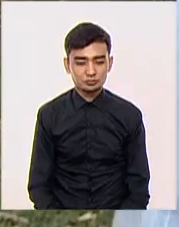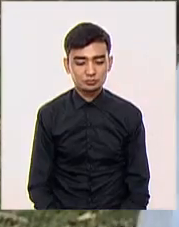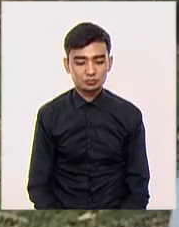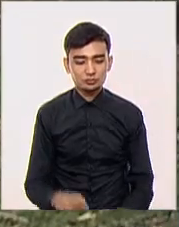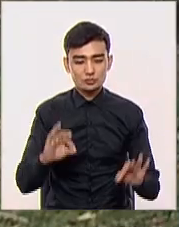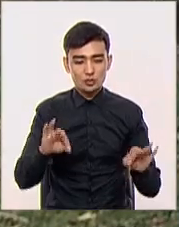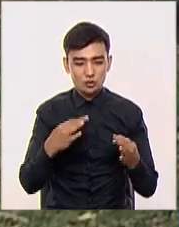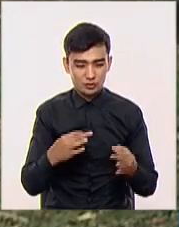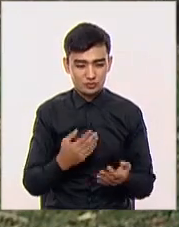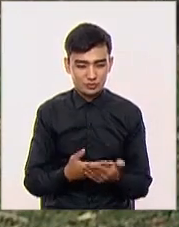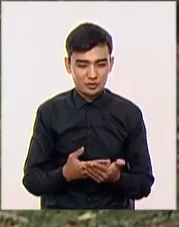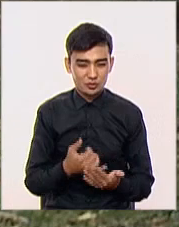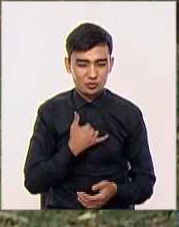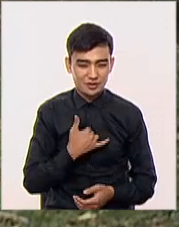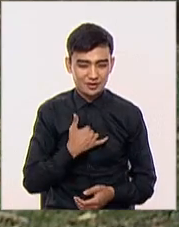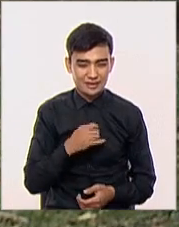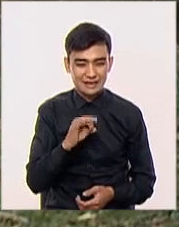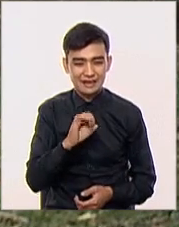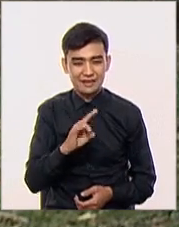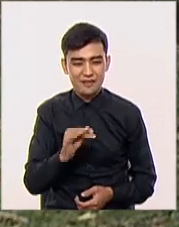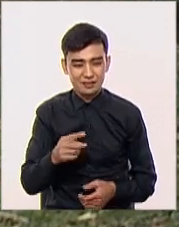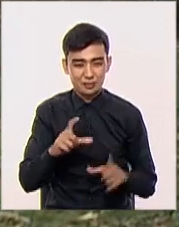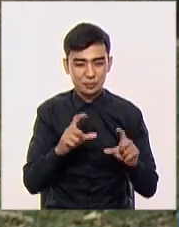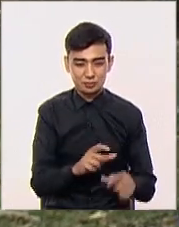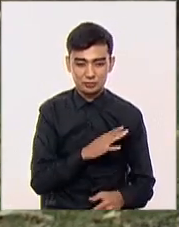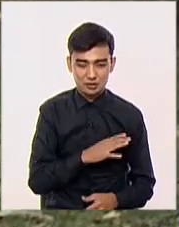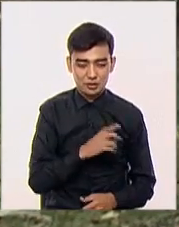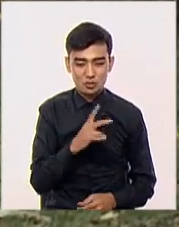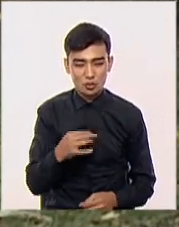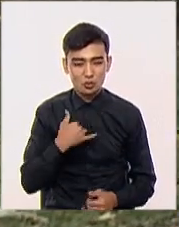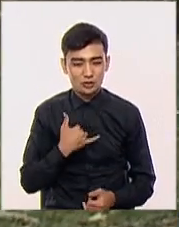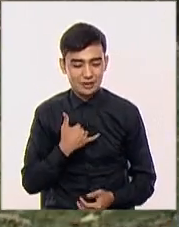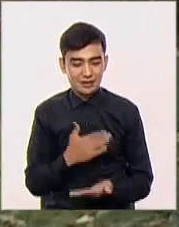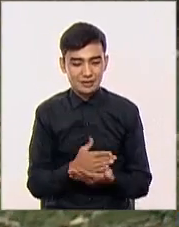Осенью обычно у нас исторически инфляция снижается, потому что у нас есть урожай,